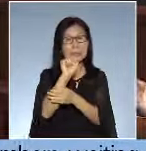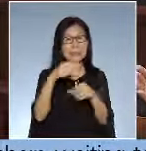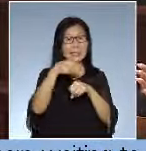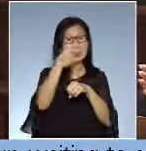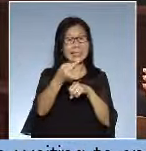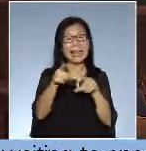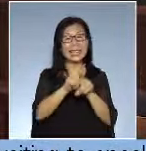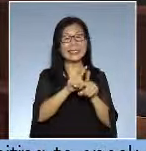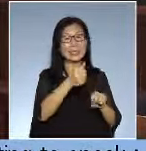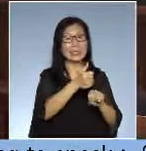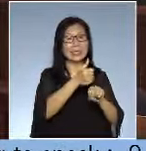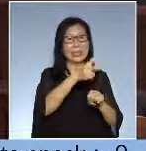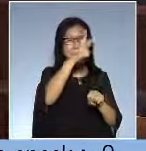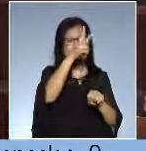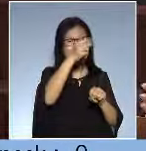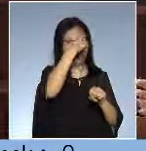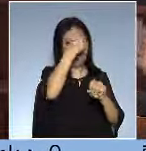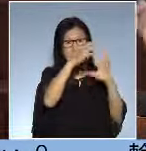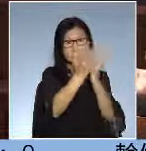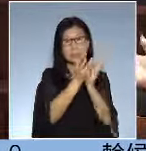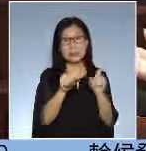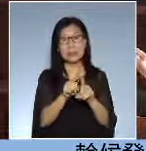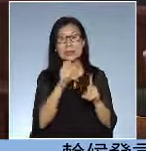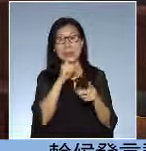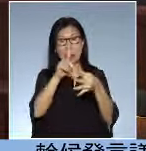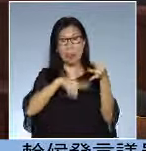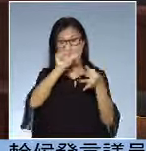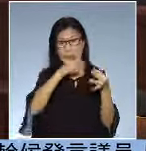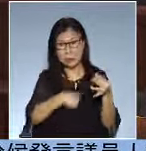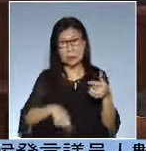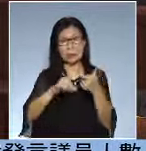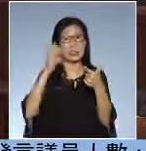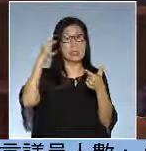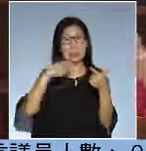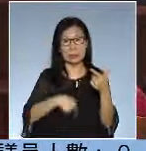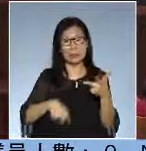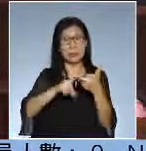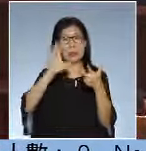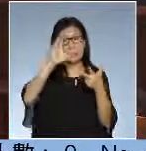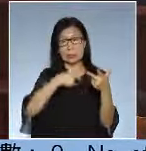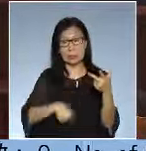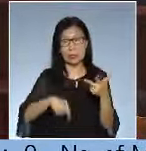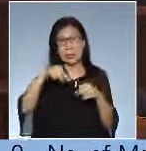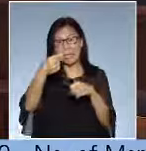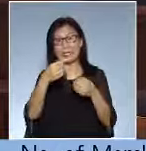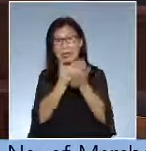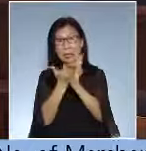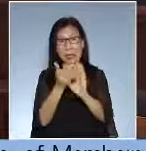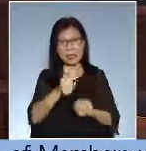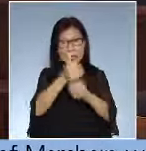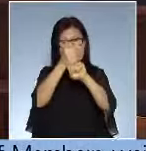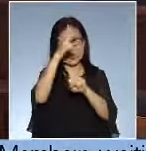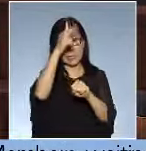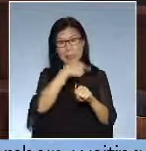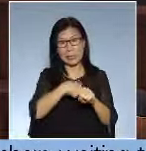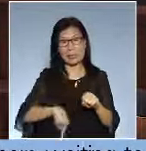反對派議員嘅修訂呢？我哋有廖長江議員、陳克勤議員、周浩鼎議員同埋其他嘅建制議員咧，已經詳述